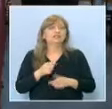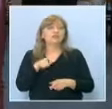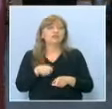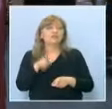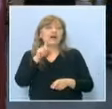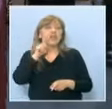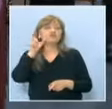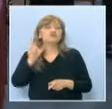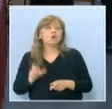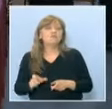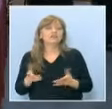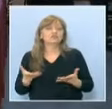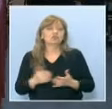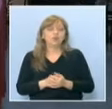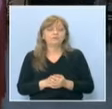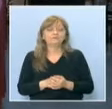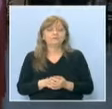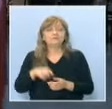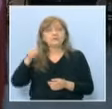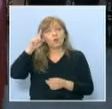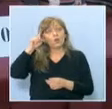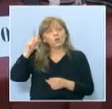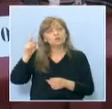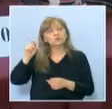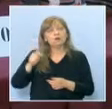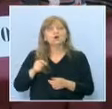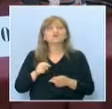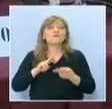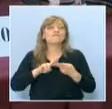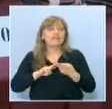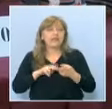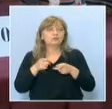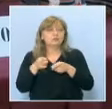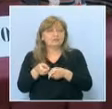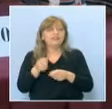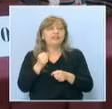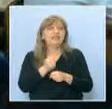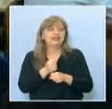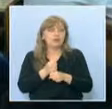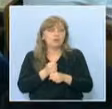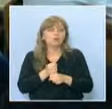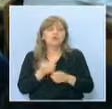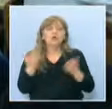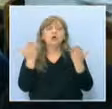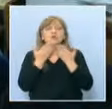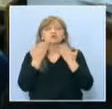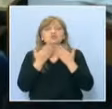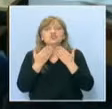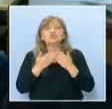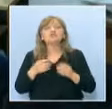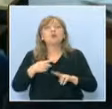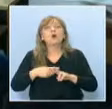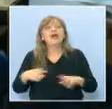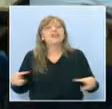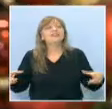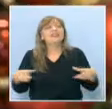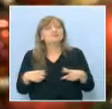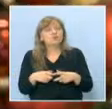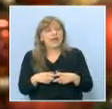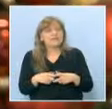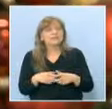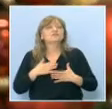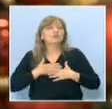да. Госпожо Велянова, работите и с училищното настоятелство. Благодарение на